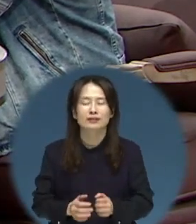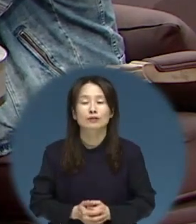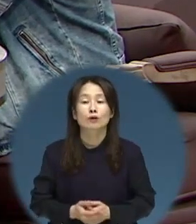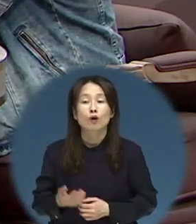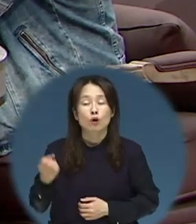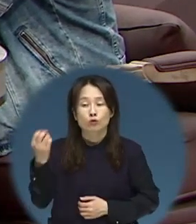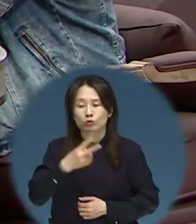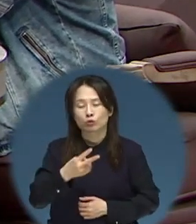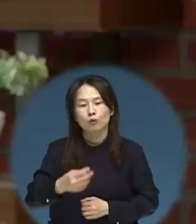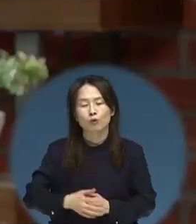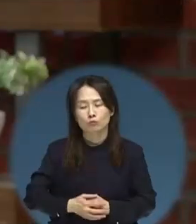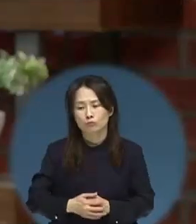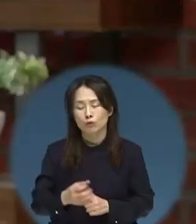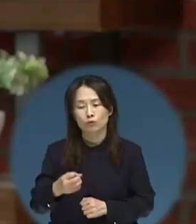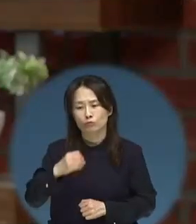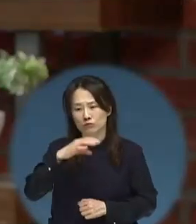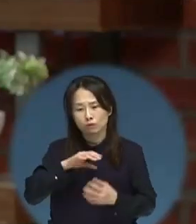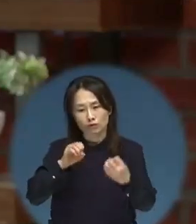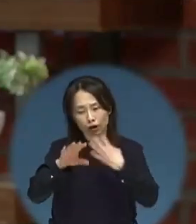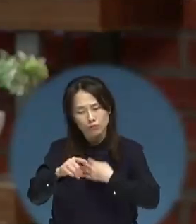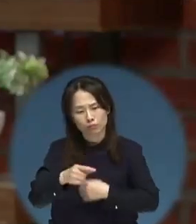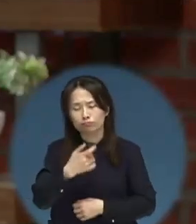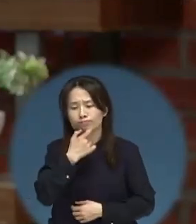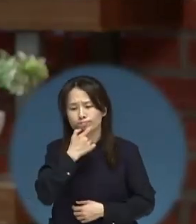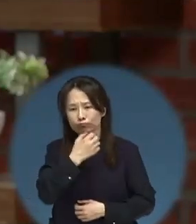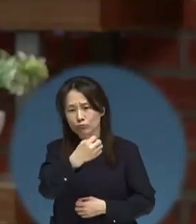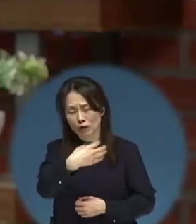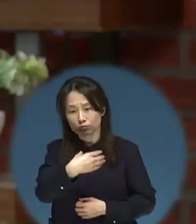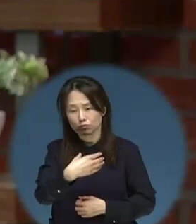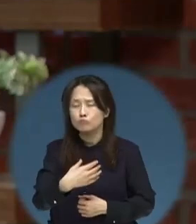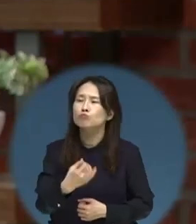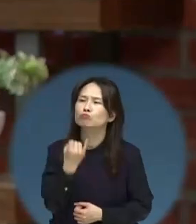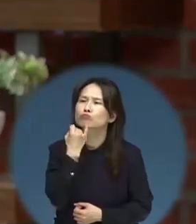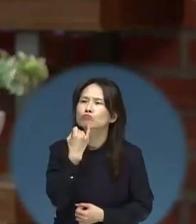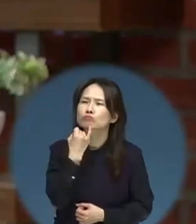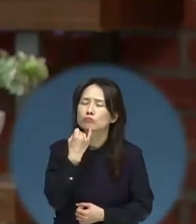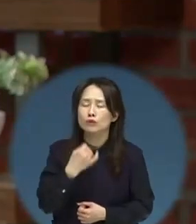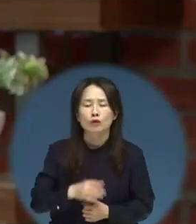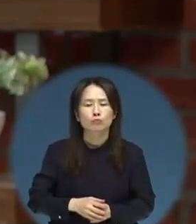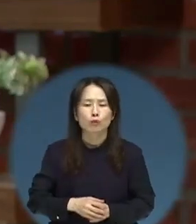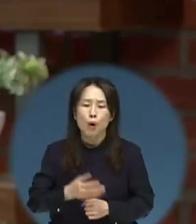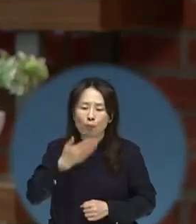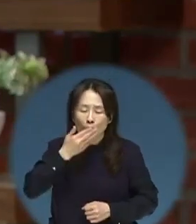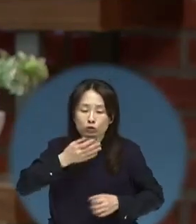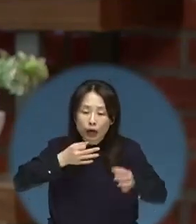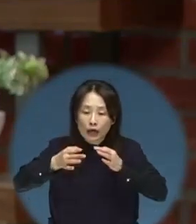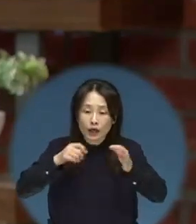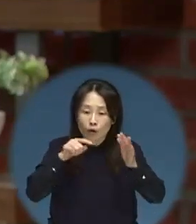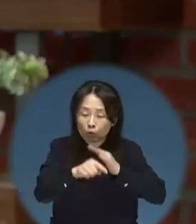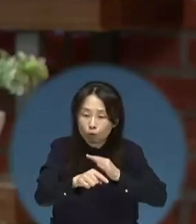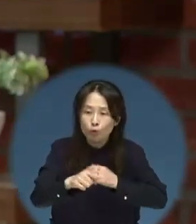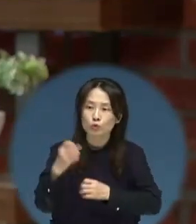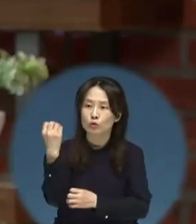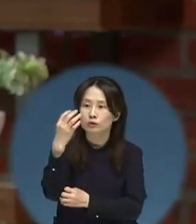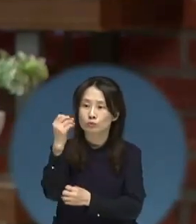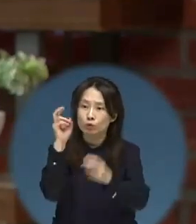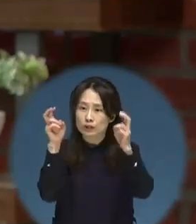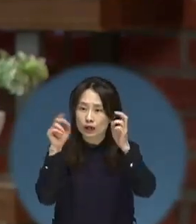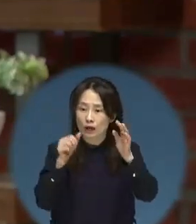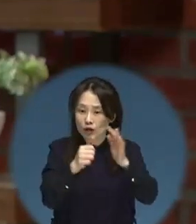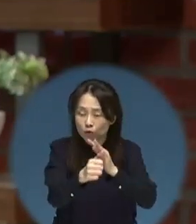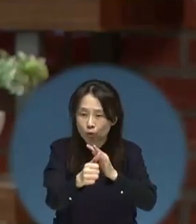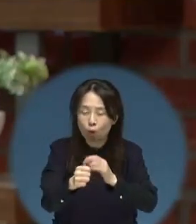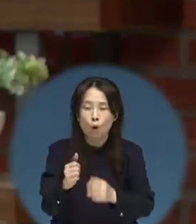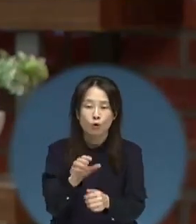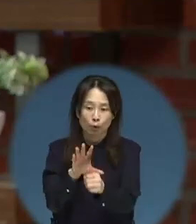기본값이다 라고 예. 생각을 해서 뭐 식당을 가거나 또는 방송국에 찾아간 적도 있고 신문사에 찾아간 적도 있고 이렇게 하면서